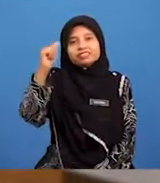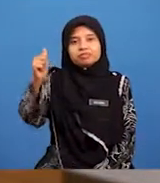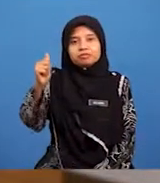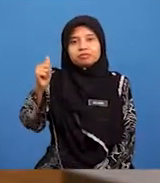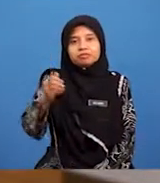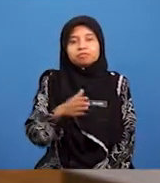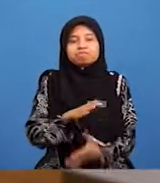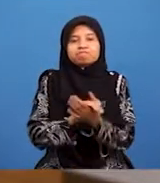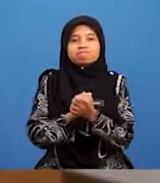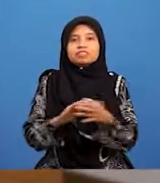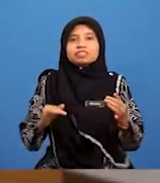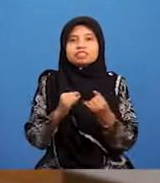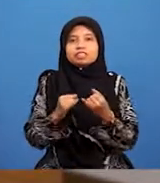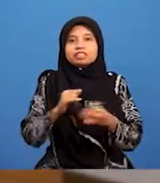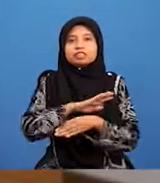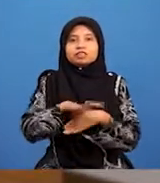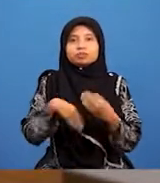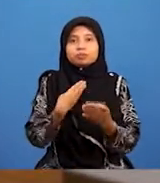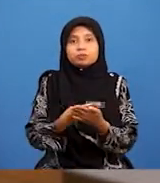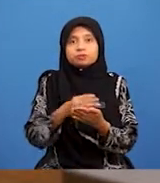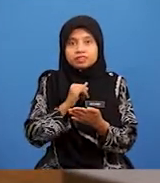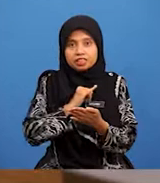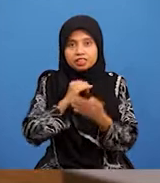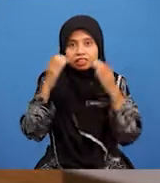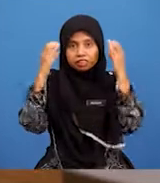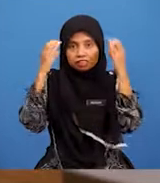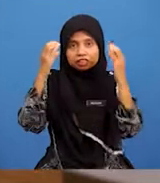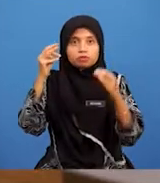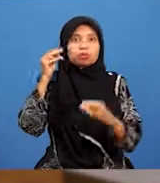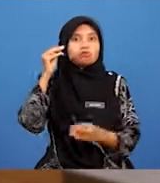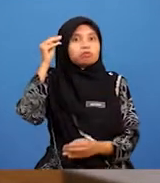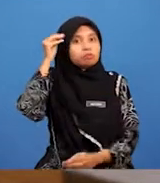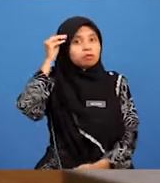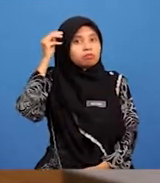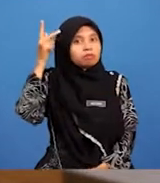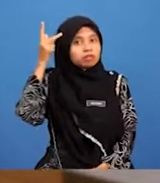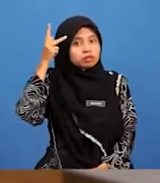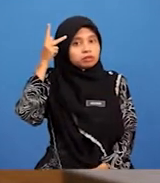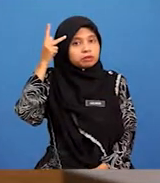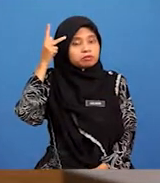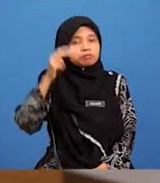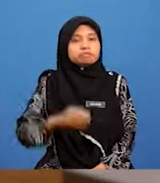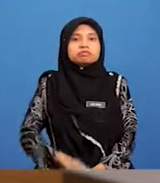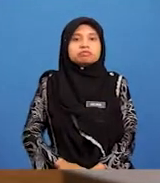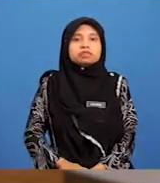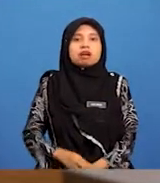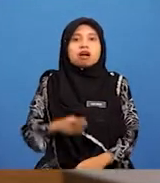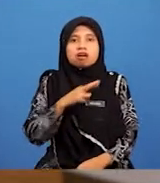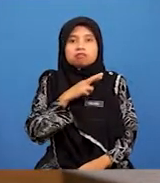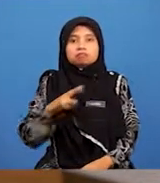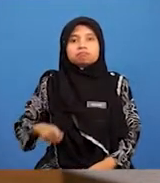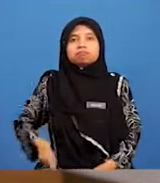Assalamualaikum. Salam sejahtera buat semua. Saya Cikgu Muhammad Khairul bin Muhammad Saleh dari Sekolah Menengah Kebangsaan Raja Ali, Kuala